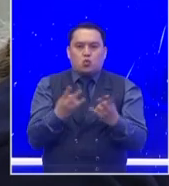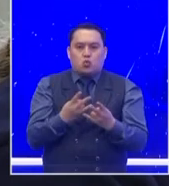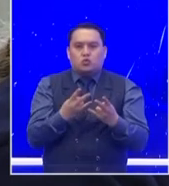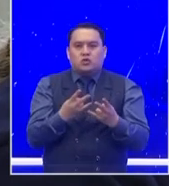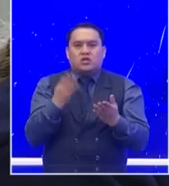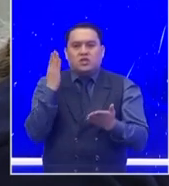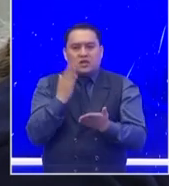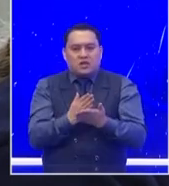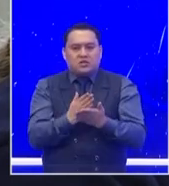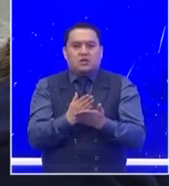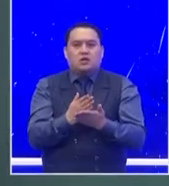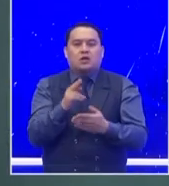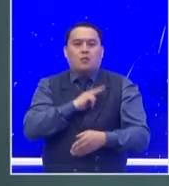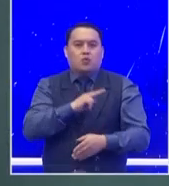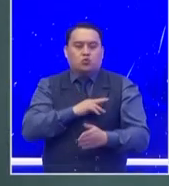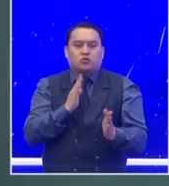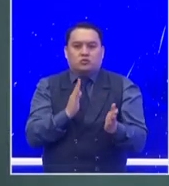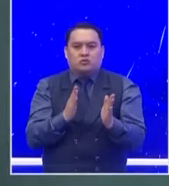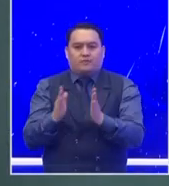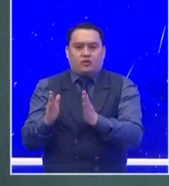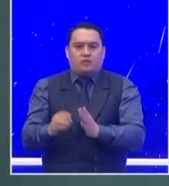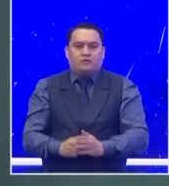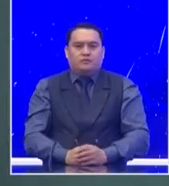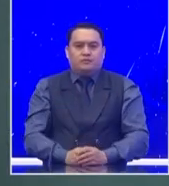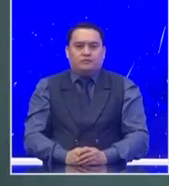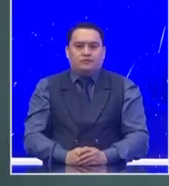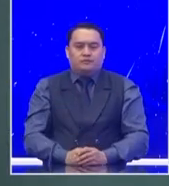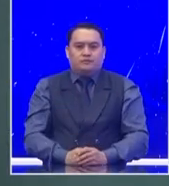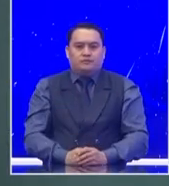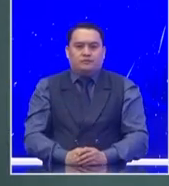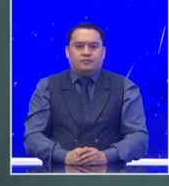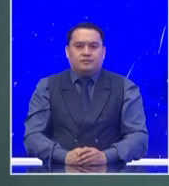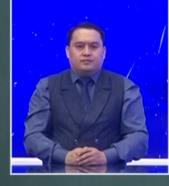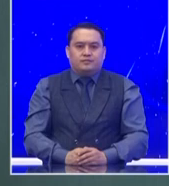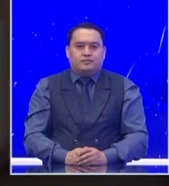инвентарь имеется и находится в рабочем состоянии, заключили огнеборцы.